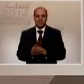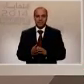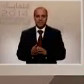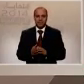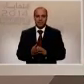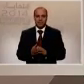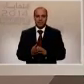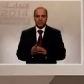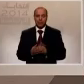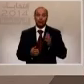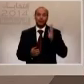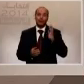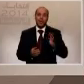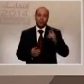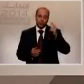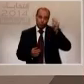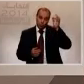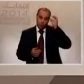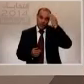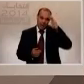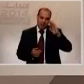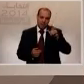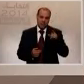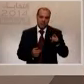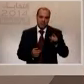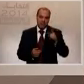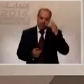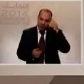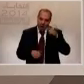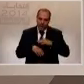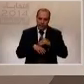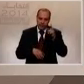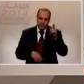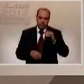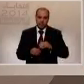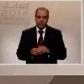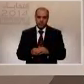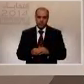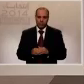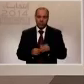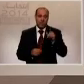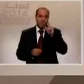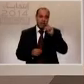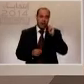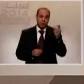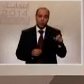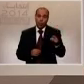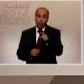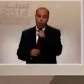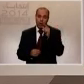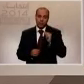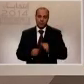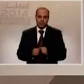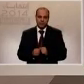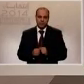مؤسف الشعب التونسي يعرف هذا الشعب التونسي حاس بهذا ايها التونسيون ايتها